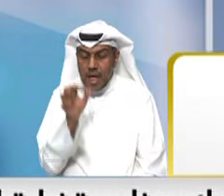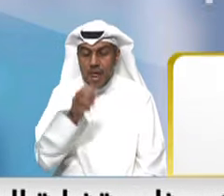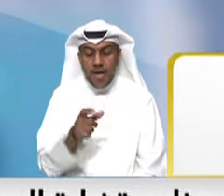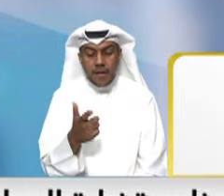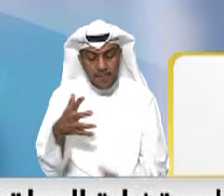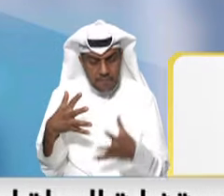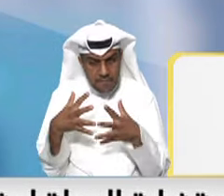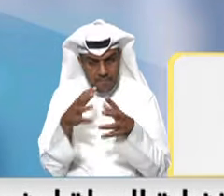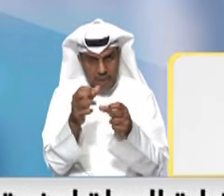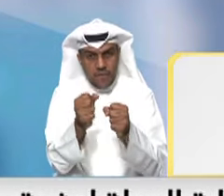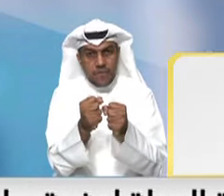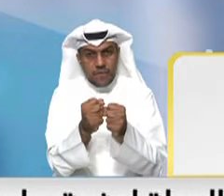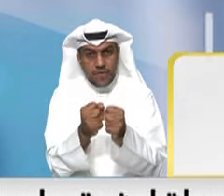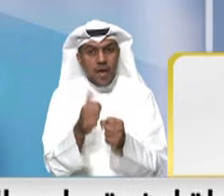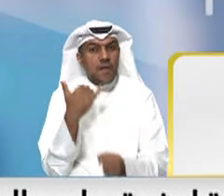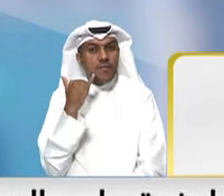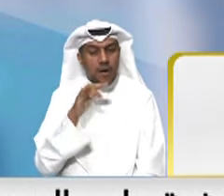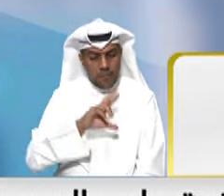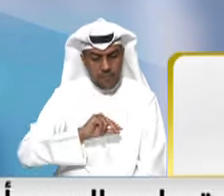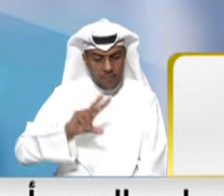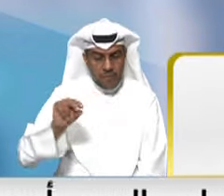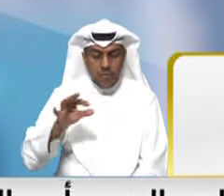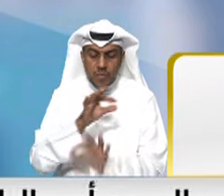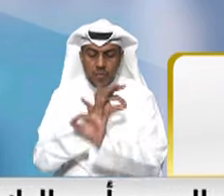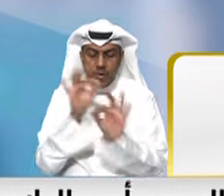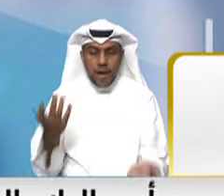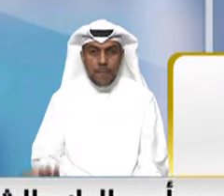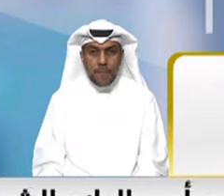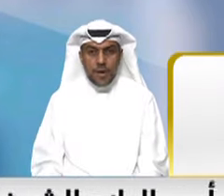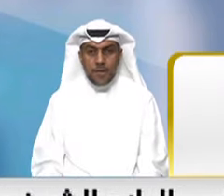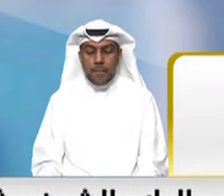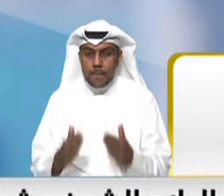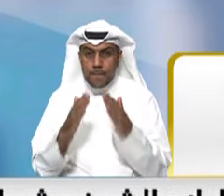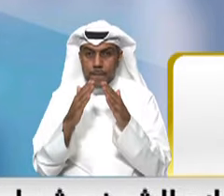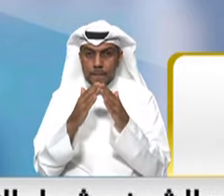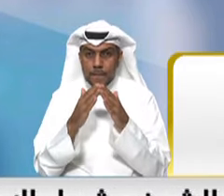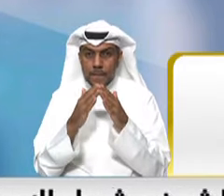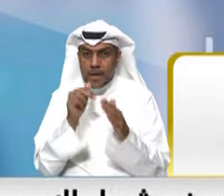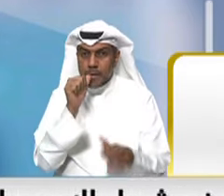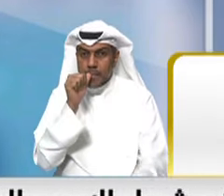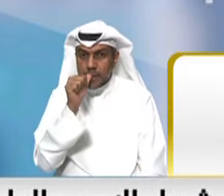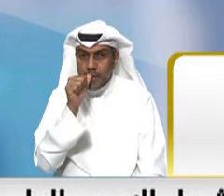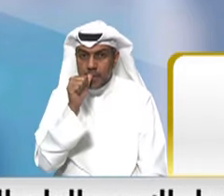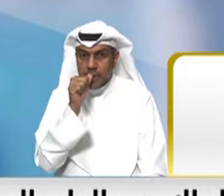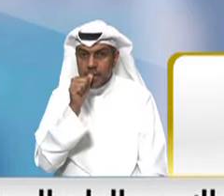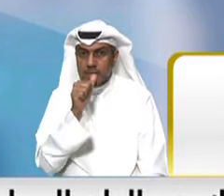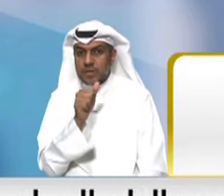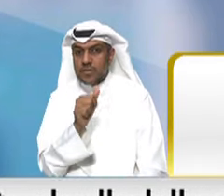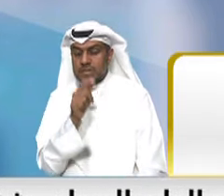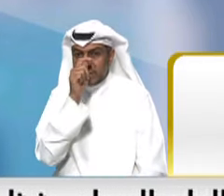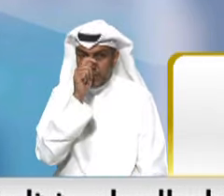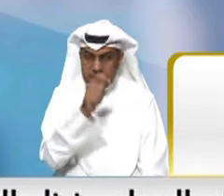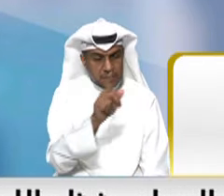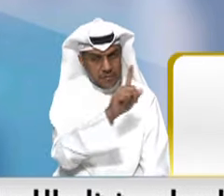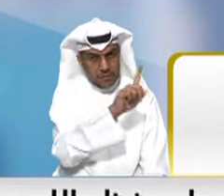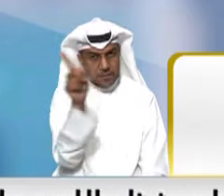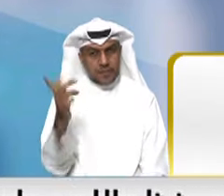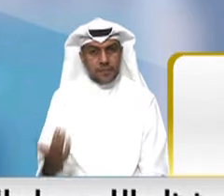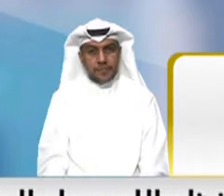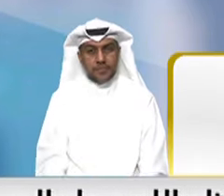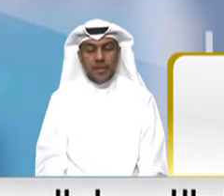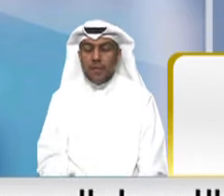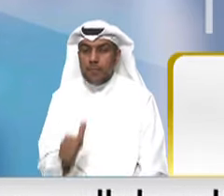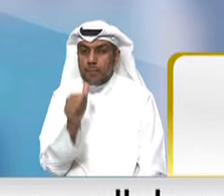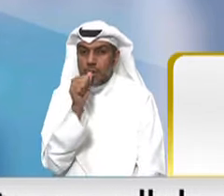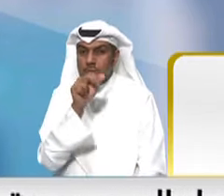بلاده التام لأي عمل أو إجراء يمس بحقوق مصر في مياه النيل، والتضامن معها في اتخاذ ما تراه